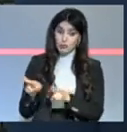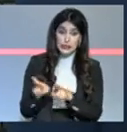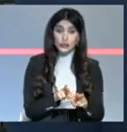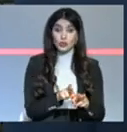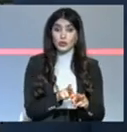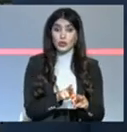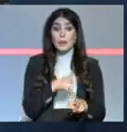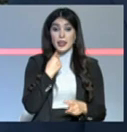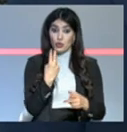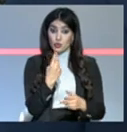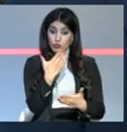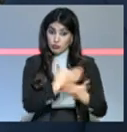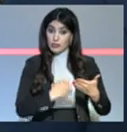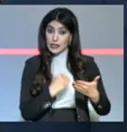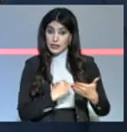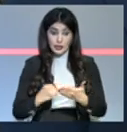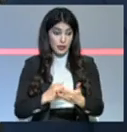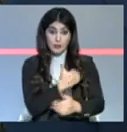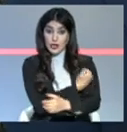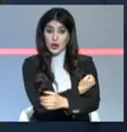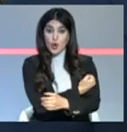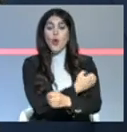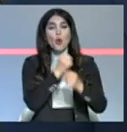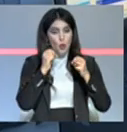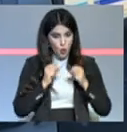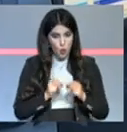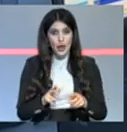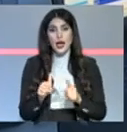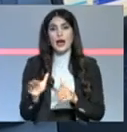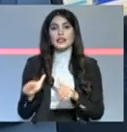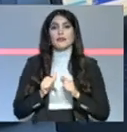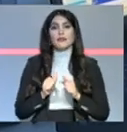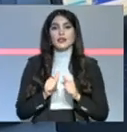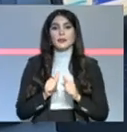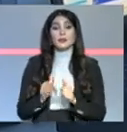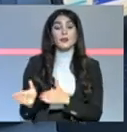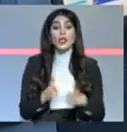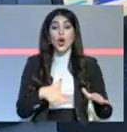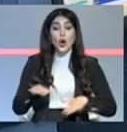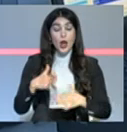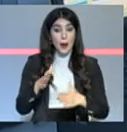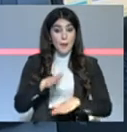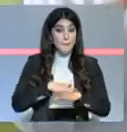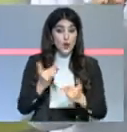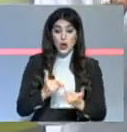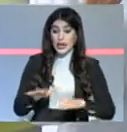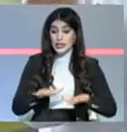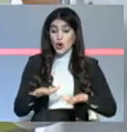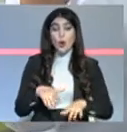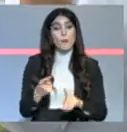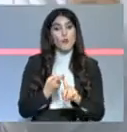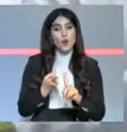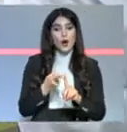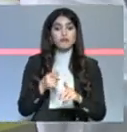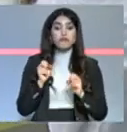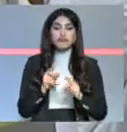عنده يولي تلقيح مضمون الجيب ولوجيستيه عنصر مهم في ضمان نجاحه التلقيح